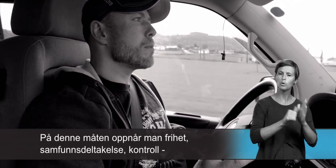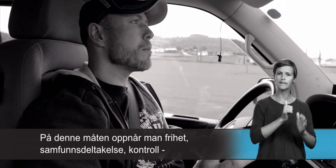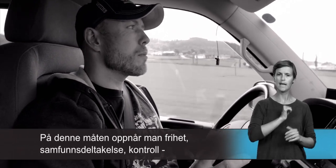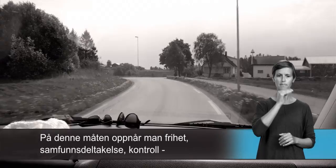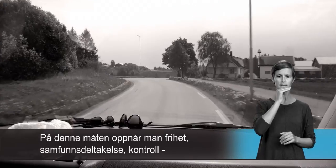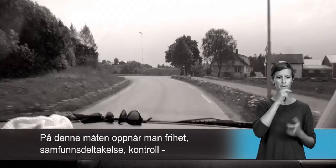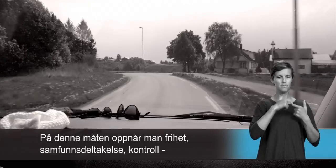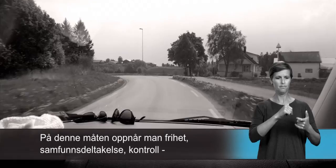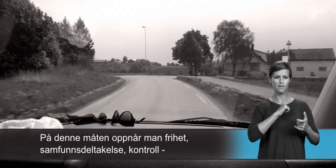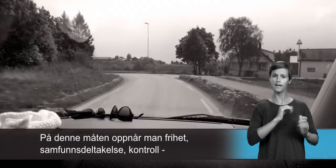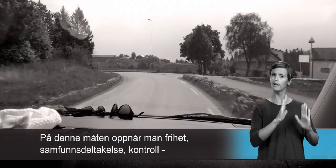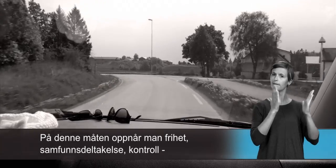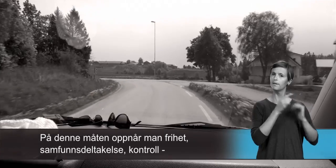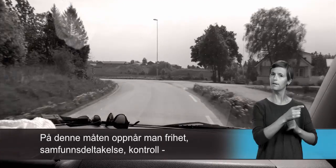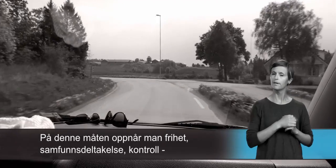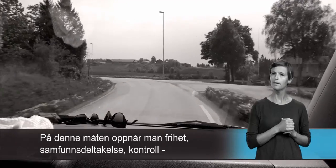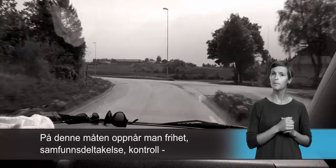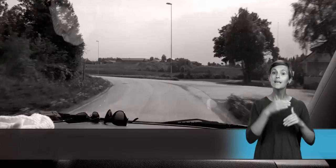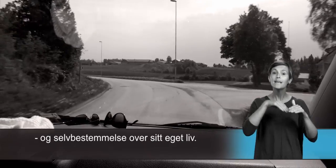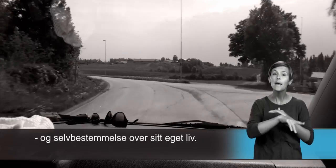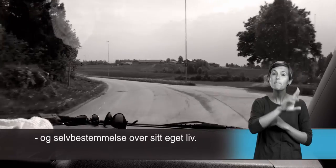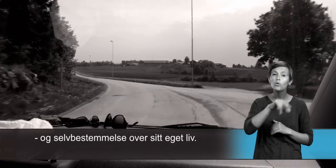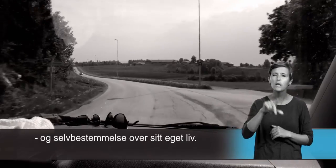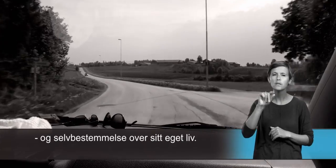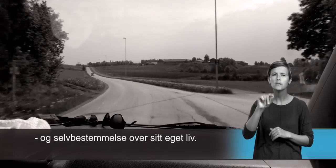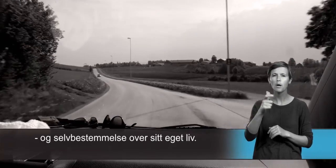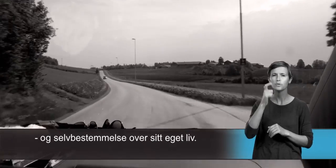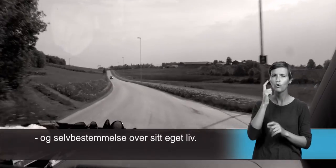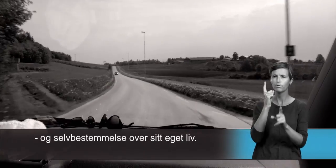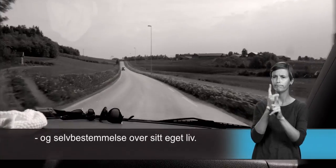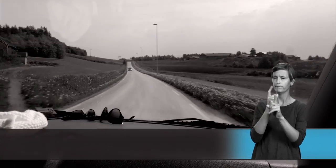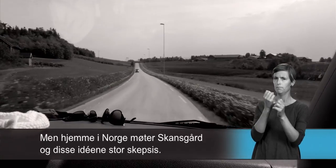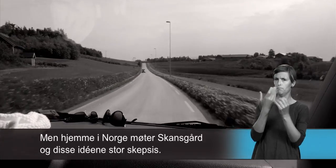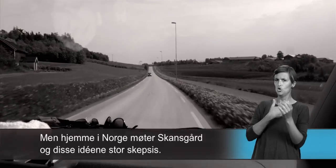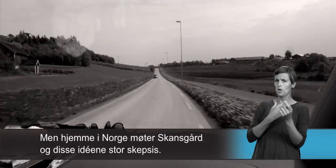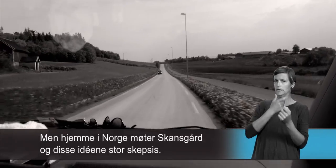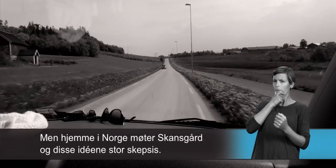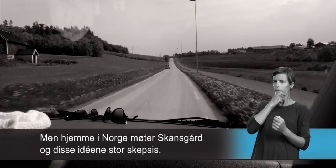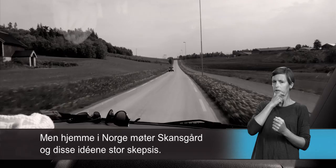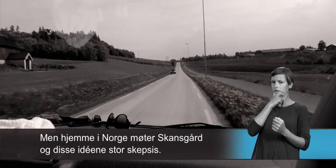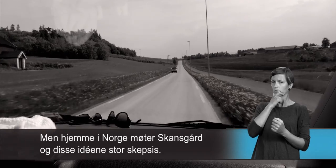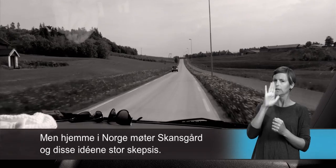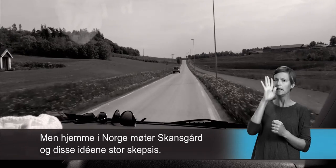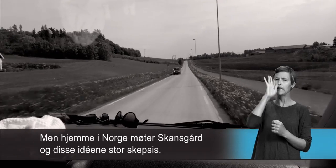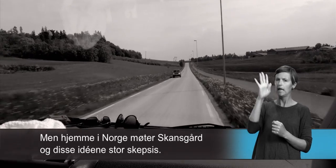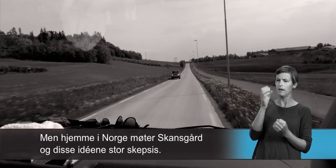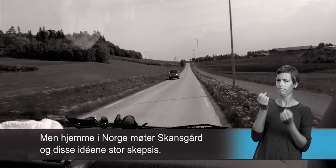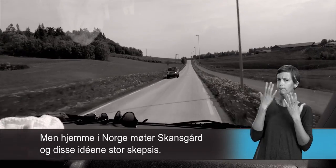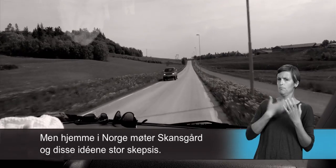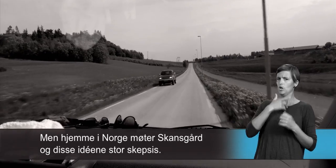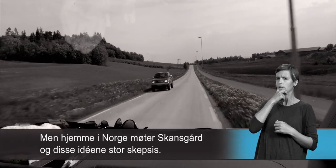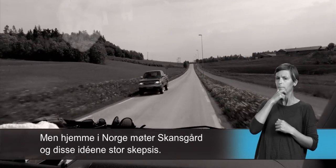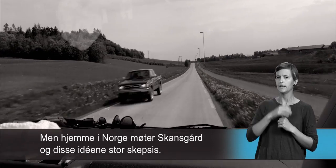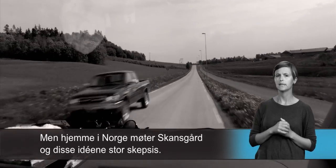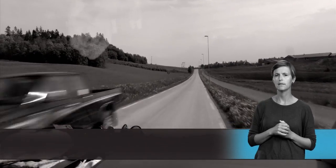man frihet, samfunnsdeltagelse, kontroll og selvbestemmelse over sitt eget liv. Men hjemme i Norge møter Skansgaard og disse ideene